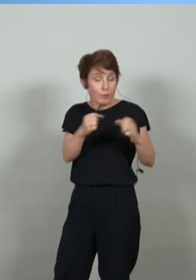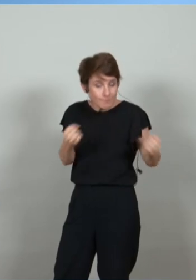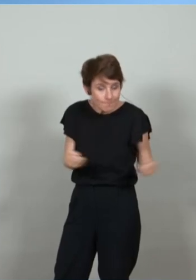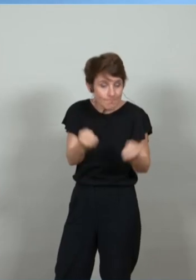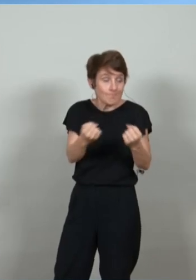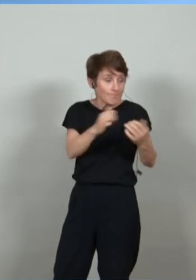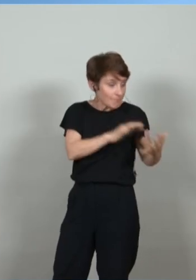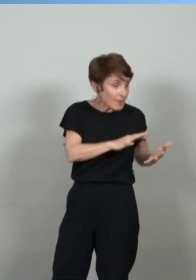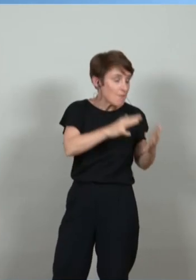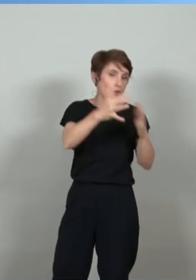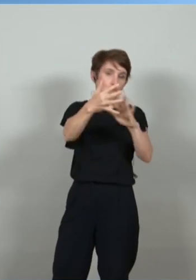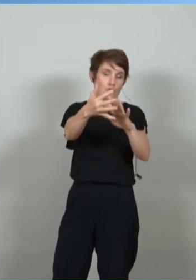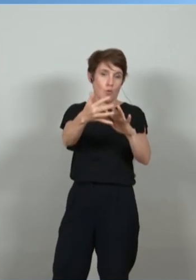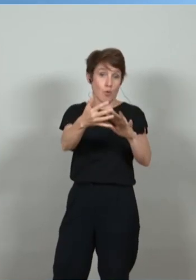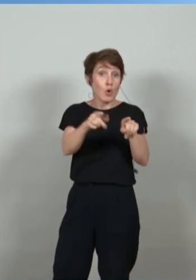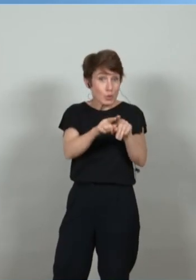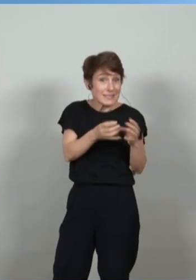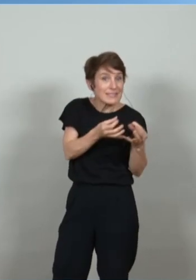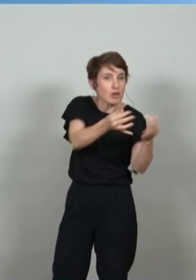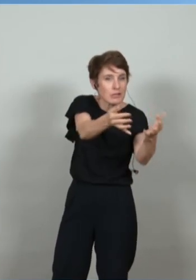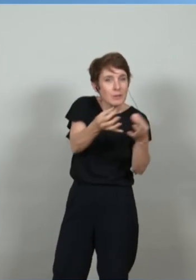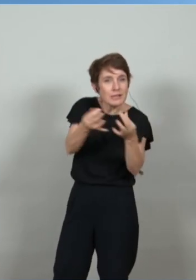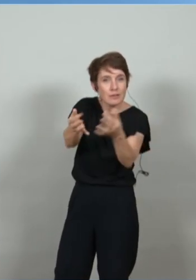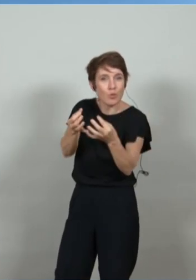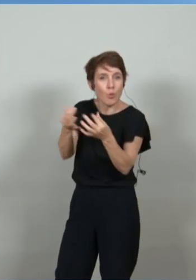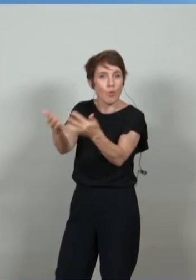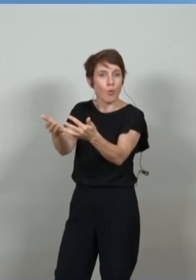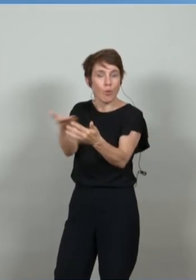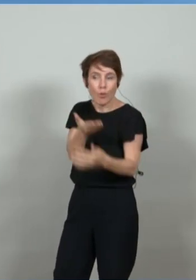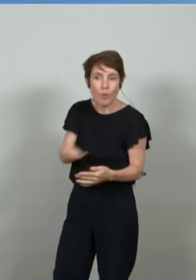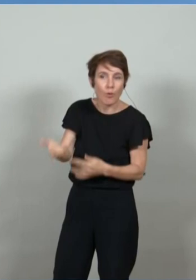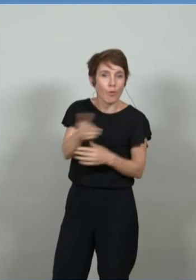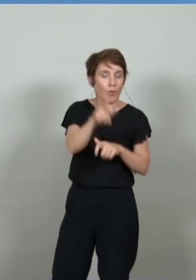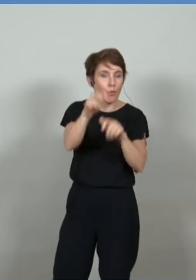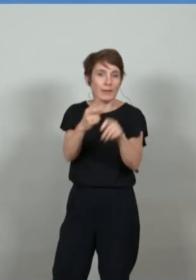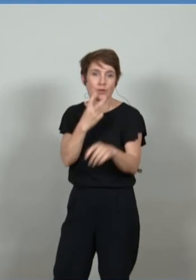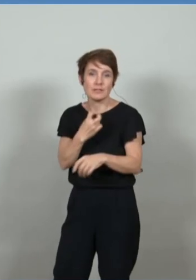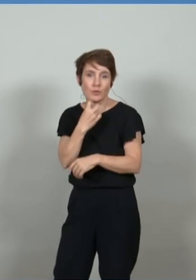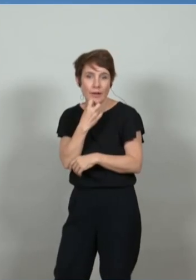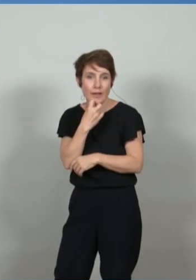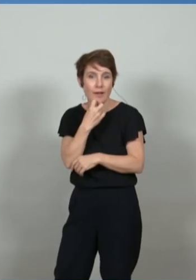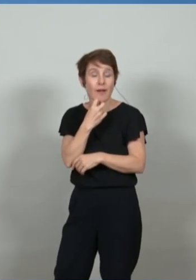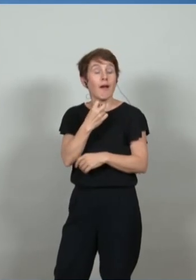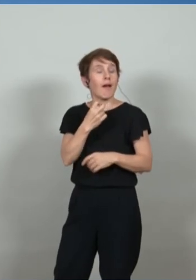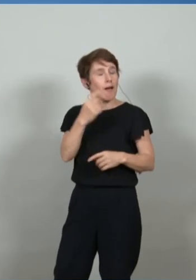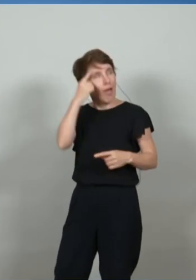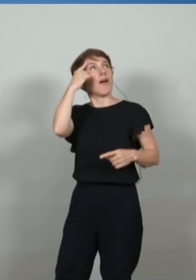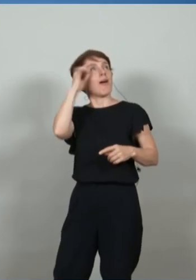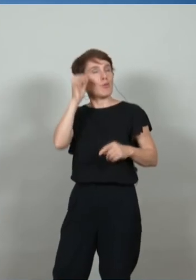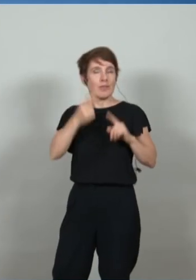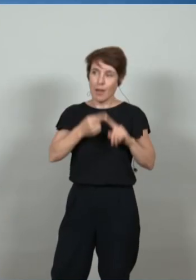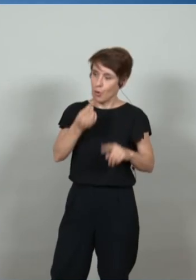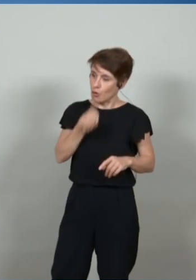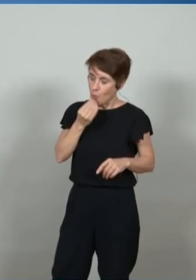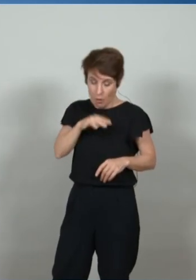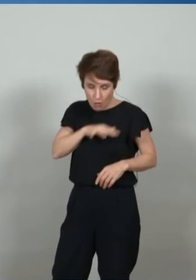l'agriculture aujourd'hui à la sensabilisation à la sensibilisation de nos habitants sur la chose agricole pour manger plus local parfois bio